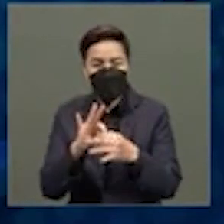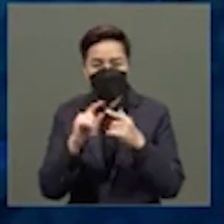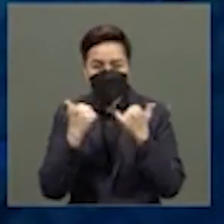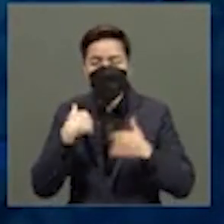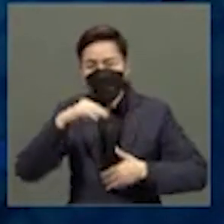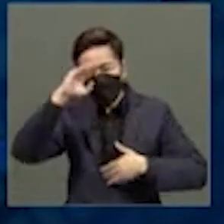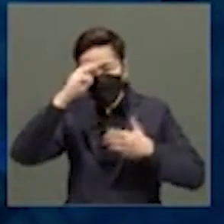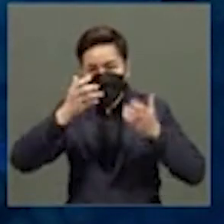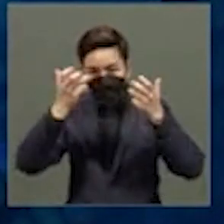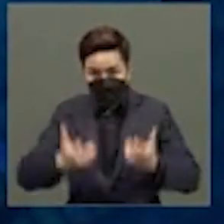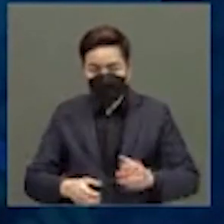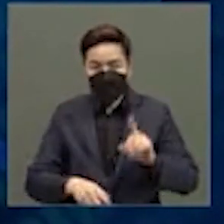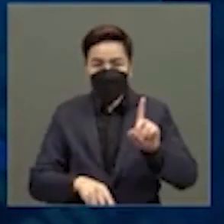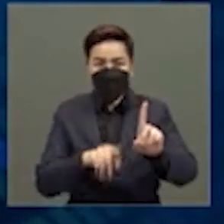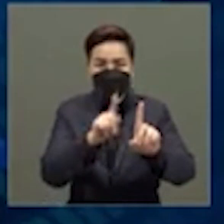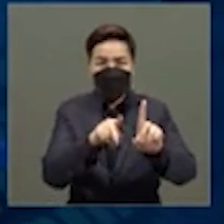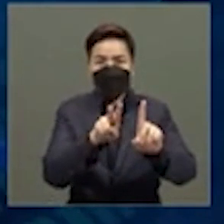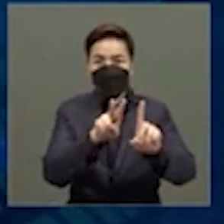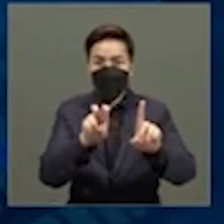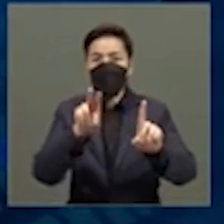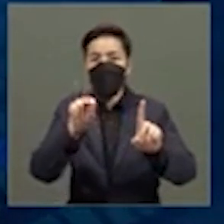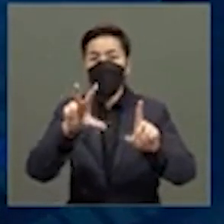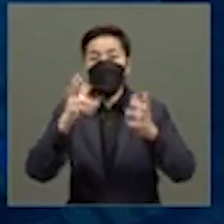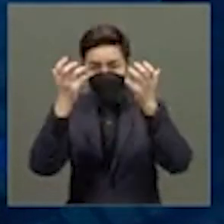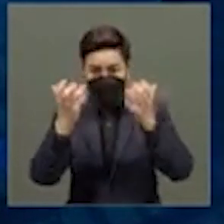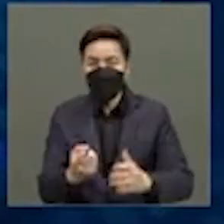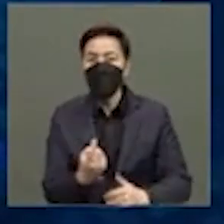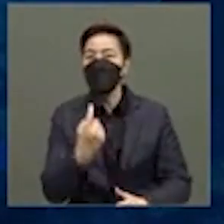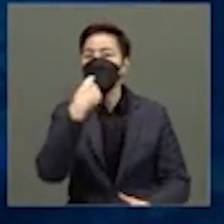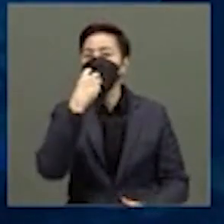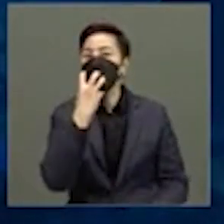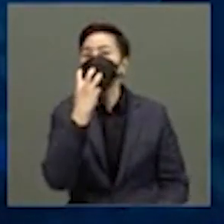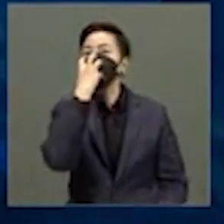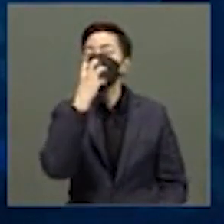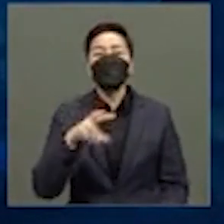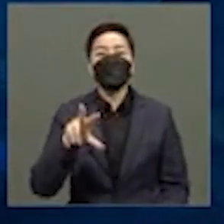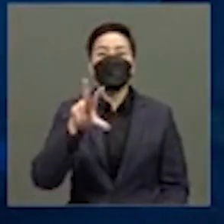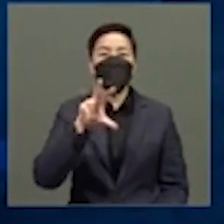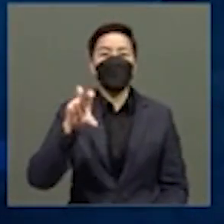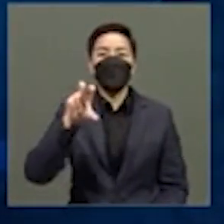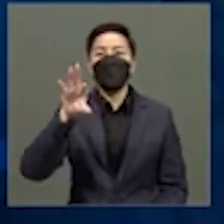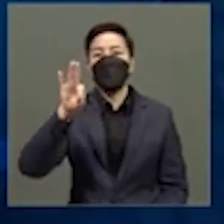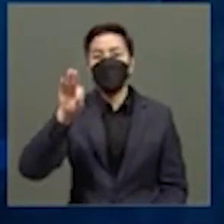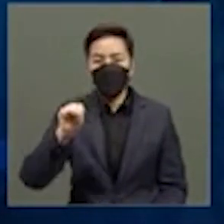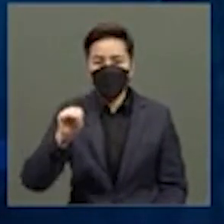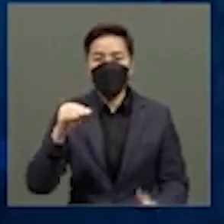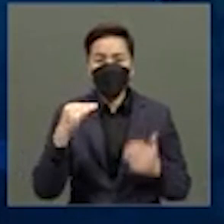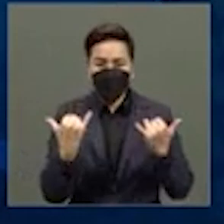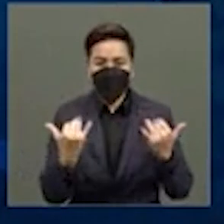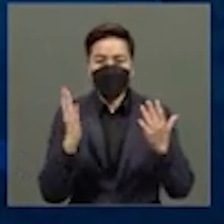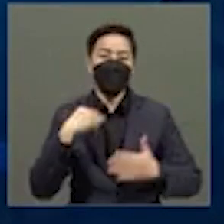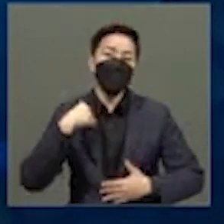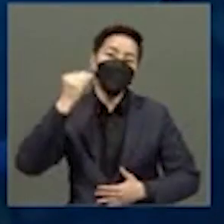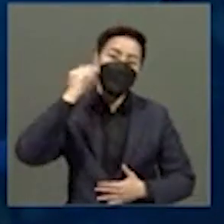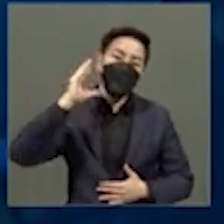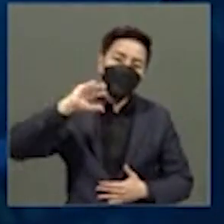าการหนัก 1,233 รายใช้เครื่องช่วยหายใจ390รายแล้ววันนี้มีผู้ที่กลับบ้